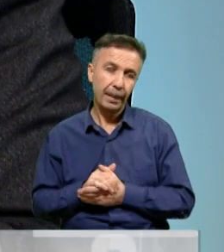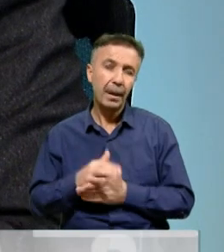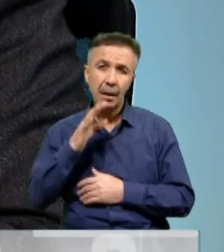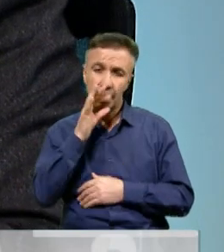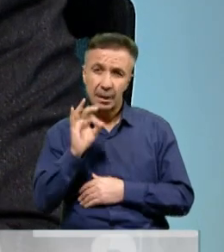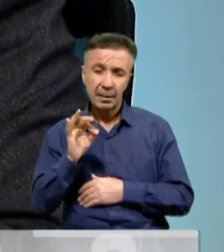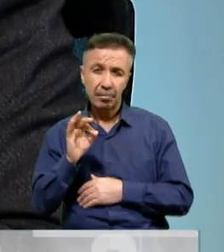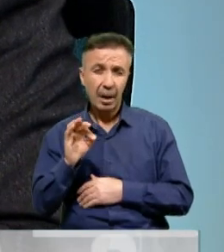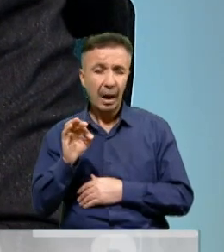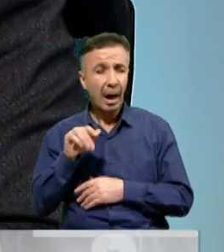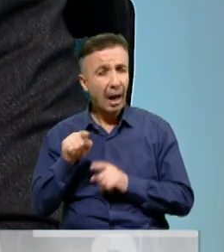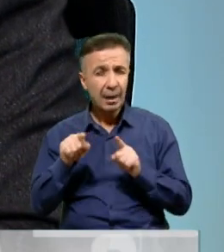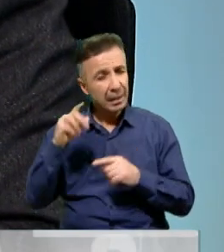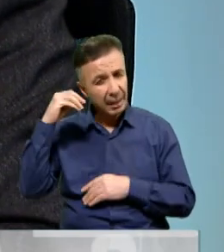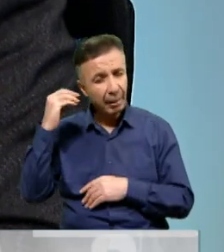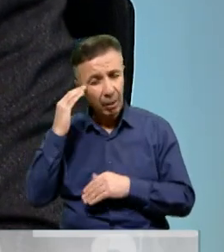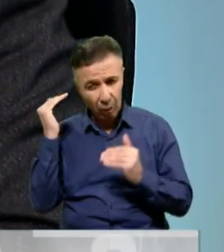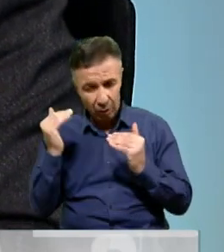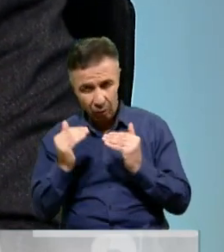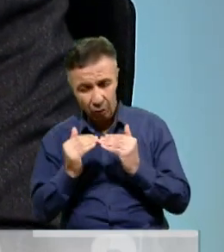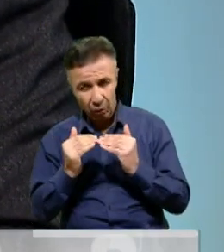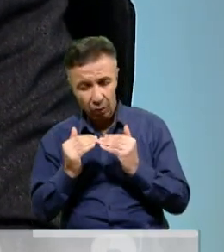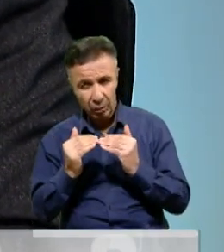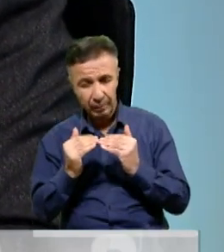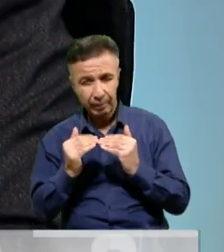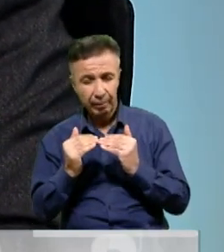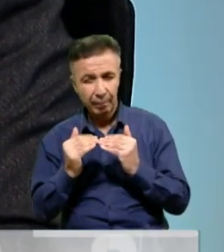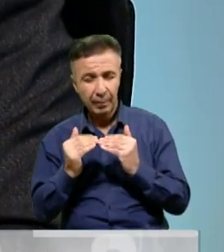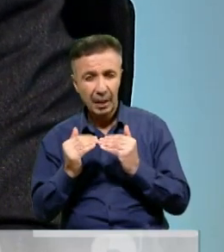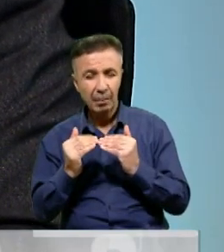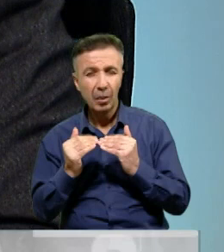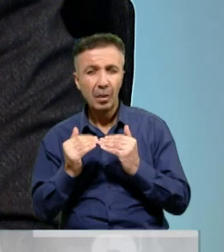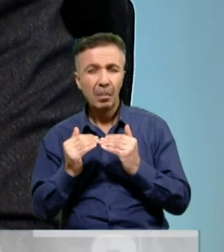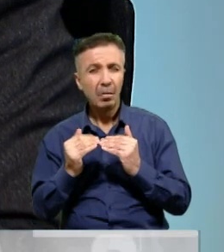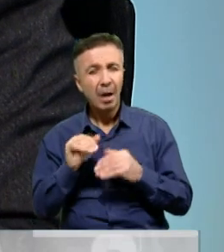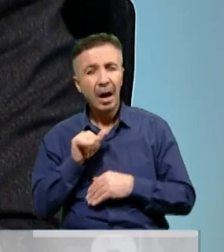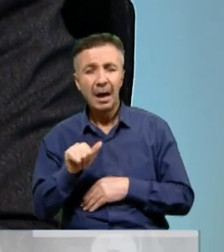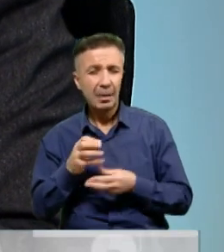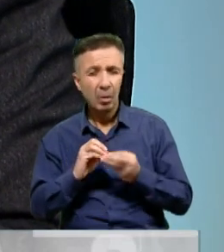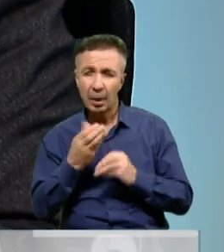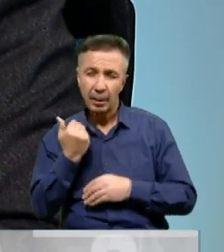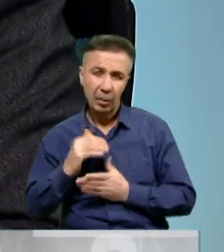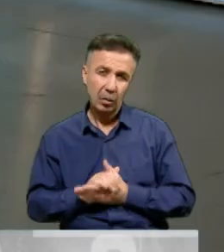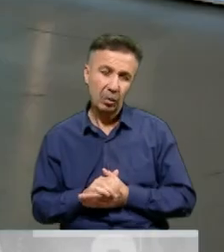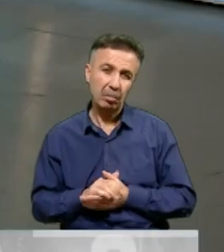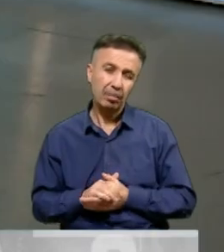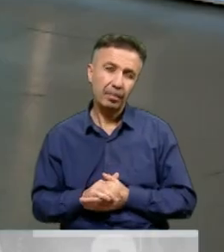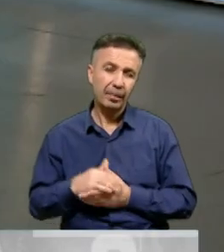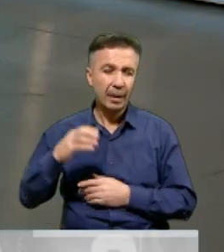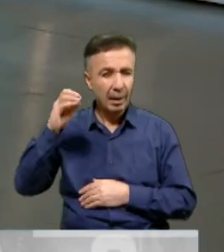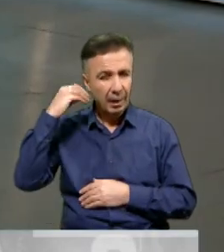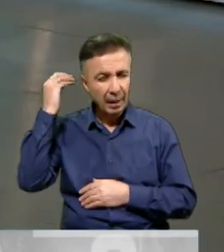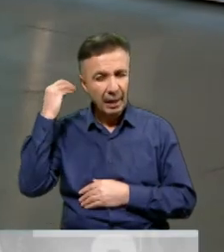kim hangi imama uyarsa o uyan me'mumun mezhebi imamın mezhebidir. Onun için... Dolayısıyla imamın